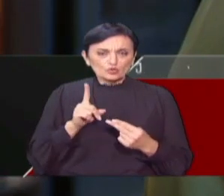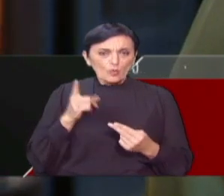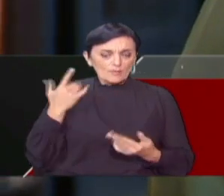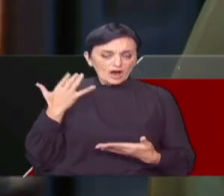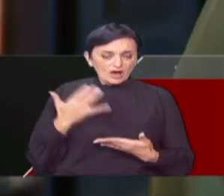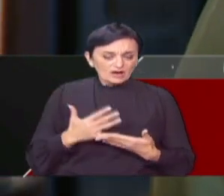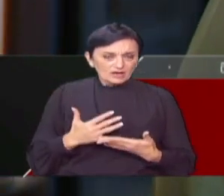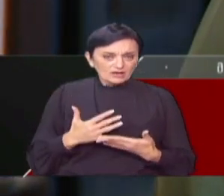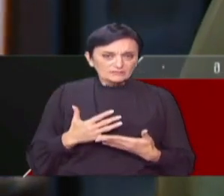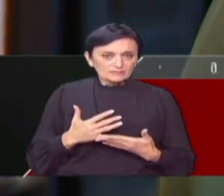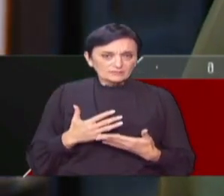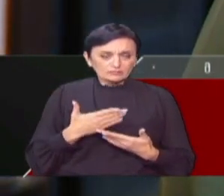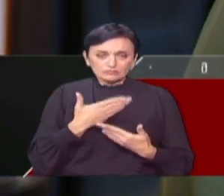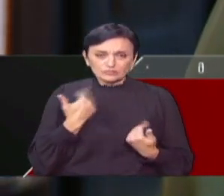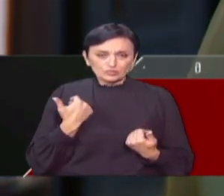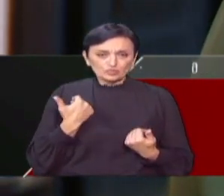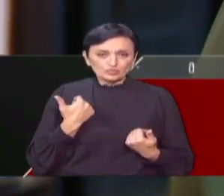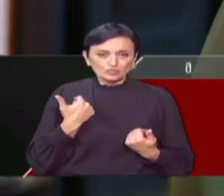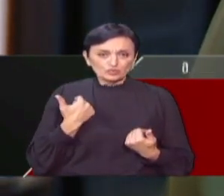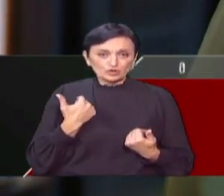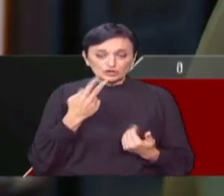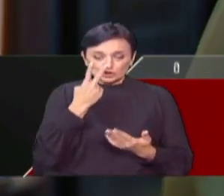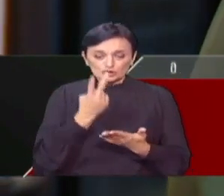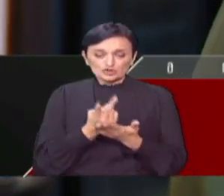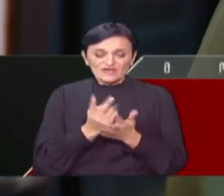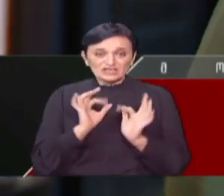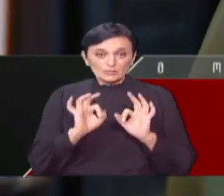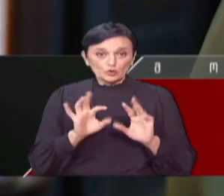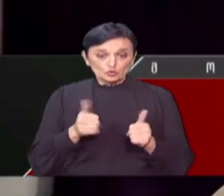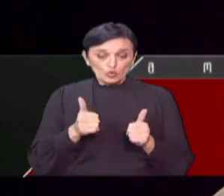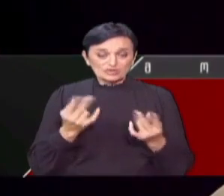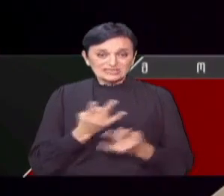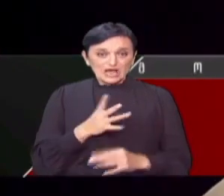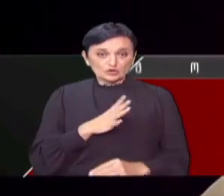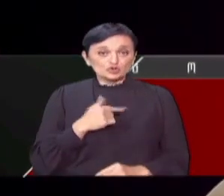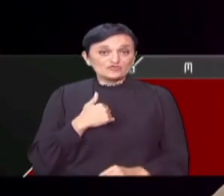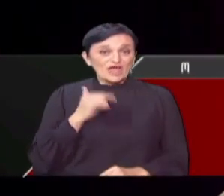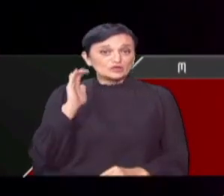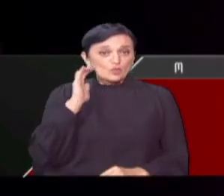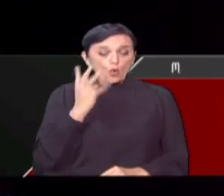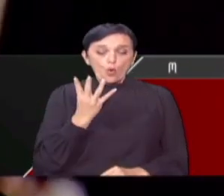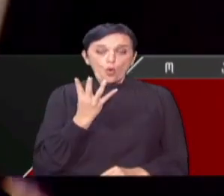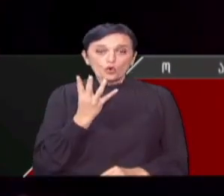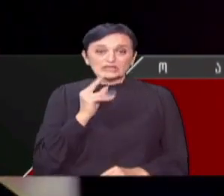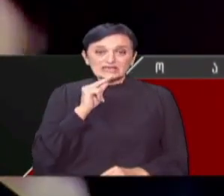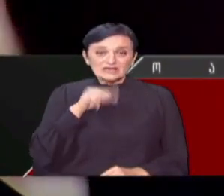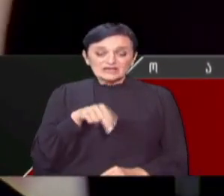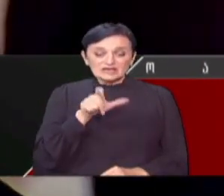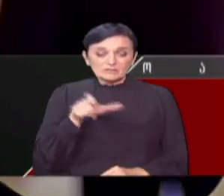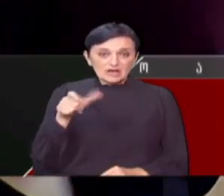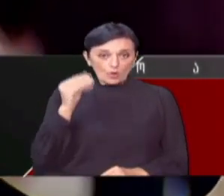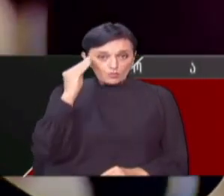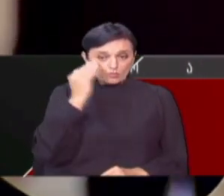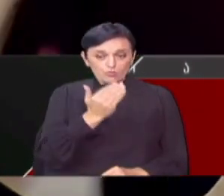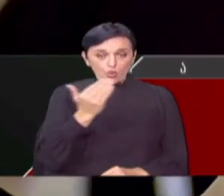აქამდე არ მოხდა აღრიშვილ ჩვენების მიცემა, როგორც იყო საჭირო. ჩვენ მოვისმინეთ 4 ბრალდებულის